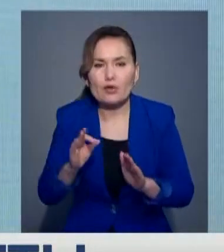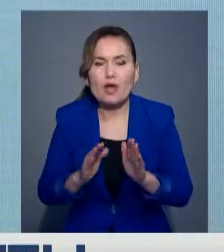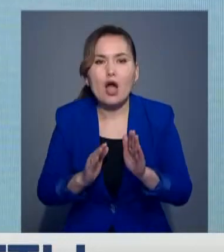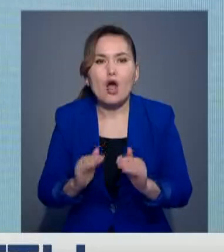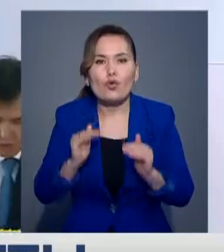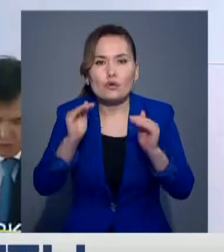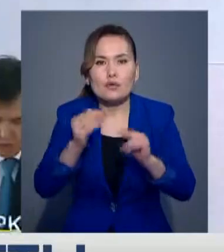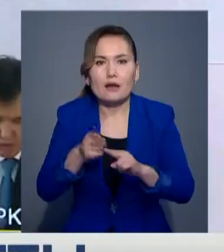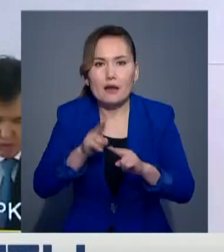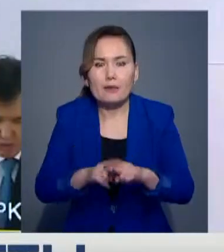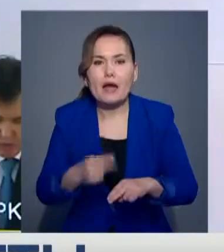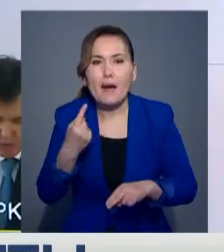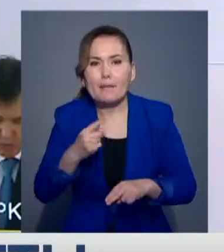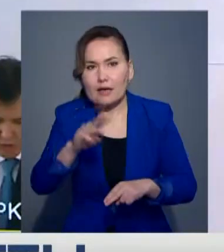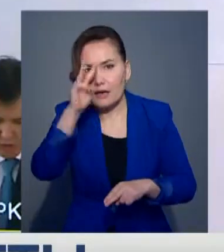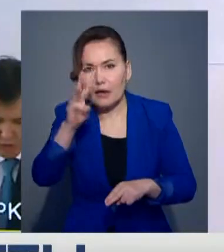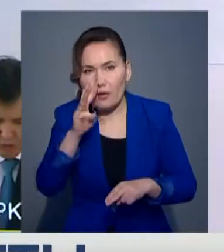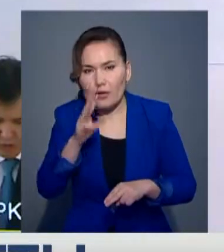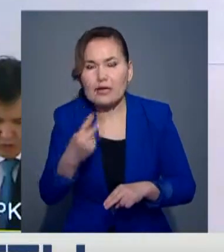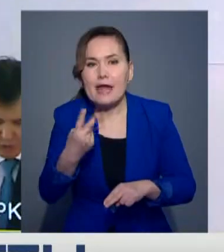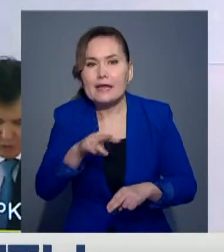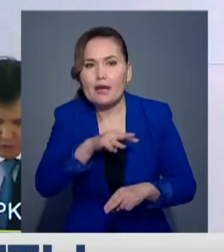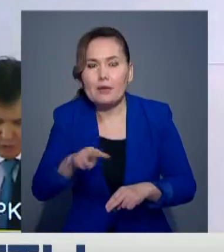2,7%-ке өсті. Сонымен қатар, бірінші 90-ның өзінде